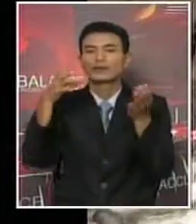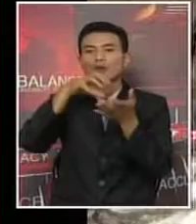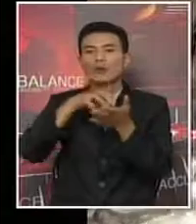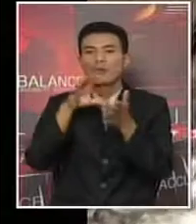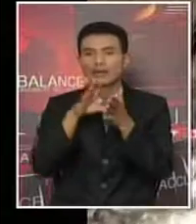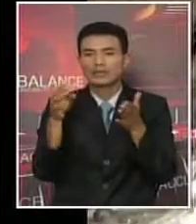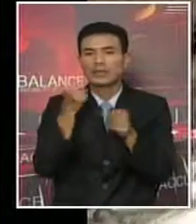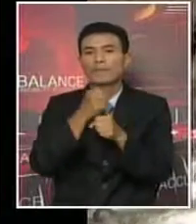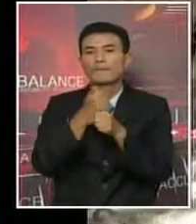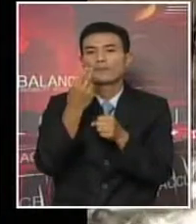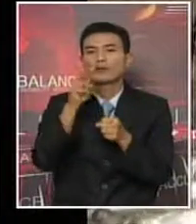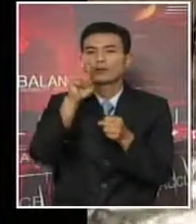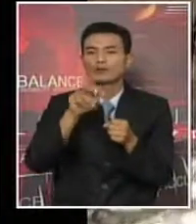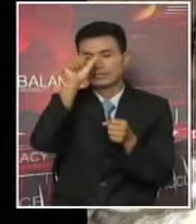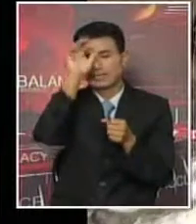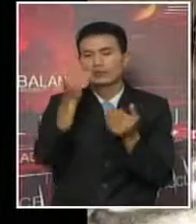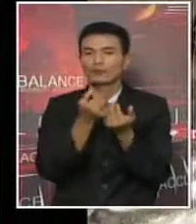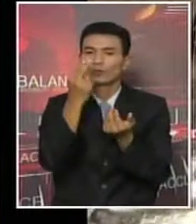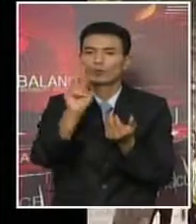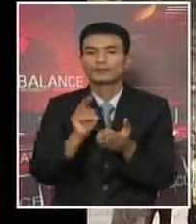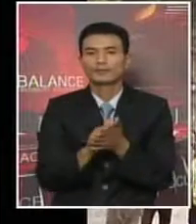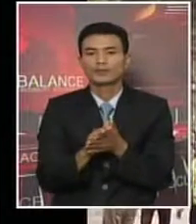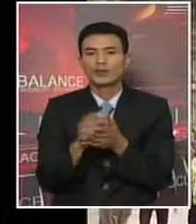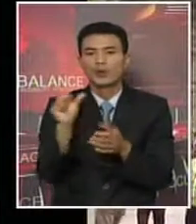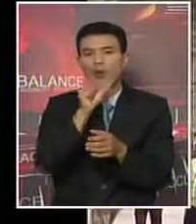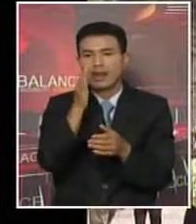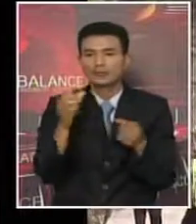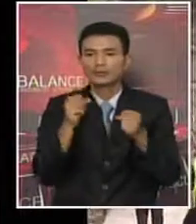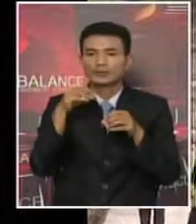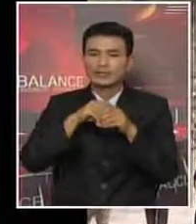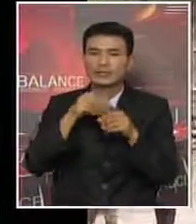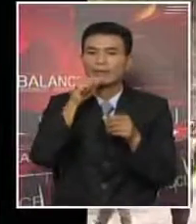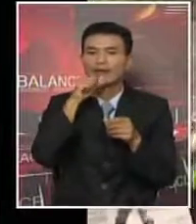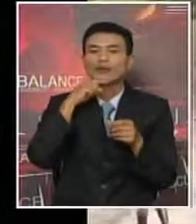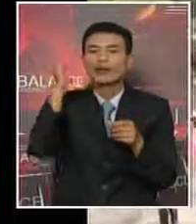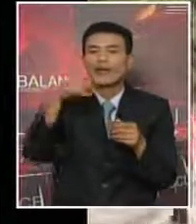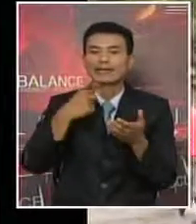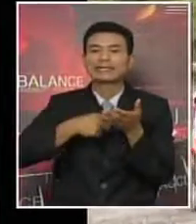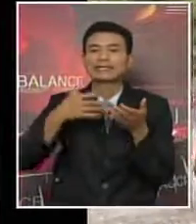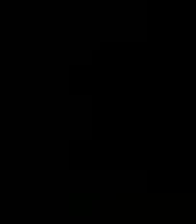ठाउँबाट काम भइरहेको जानकारी पनि दिनुभयो। उहाँले पुषभित्र पानी नआए राजीनामा दिने उल्लेख गर्नुभयो।